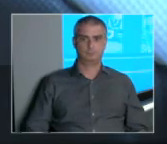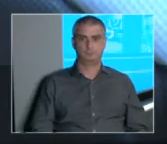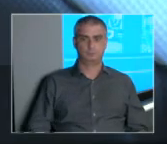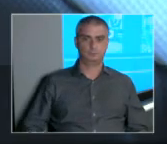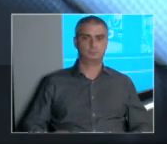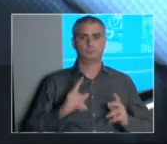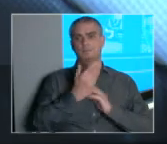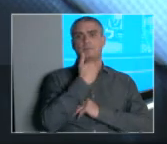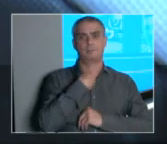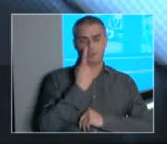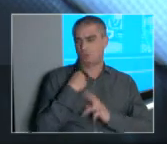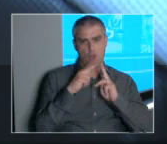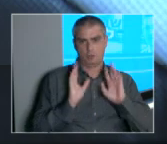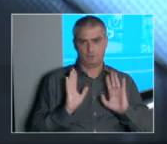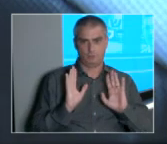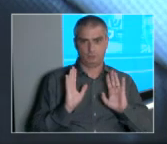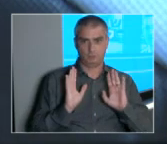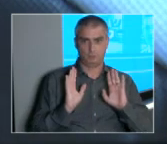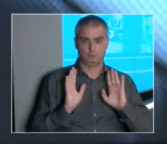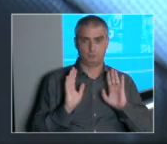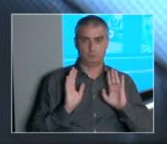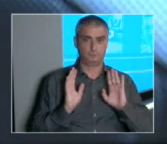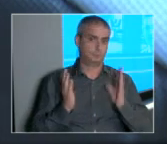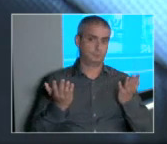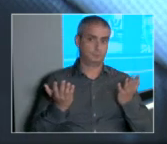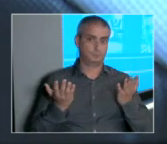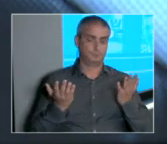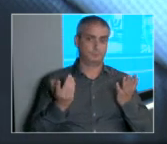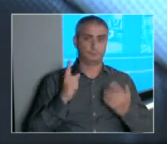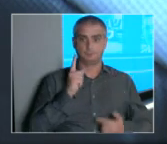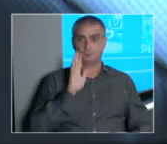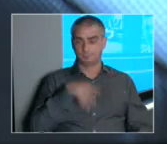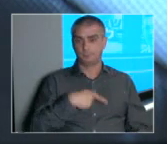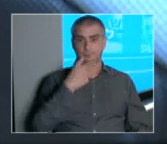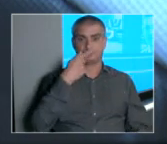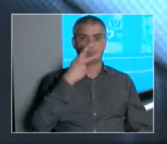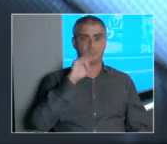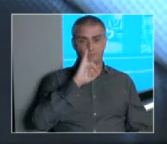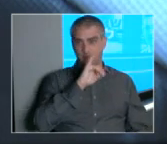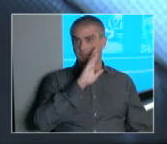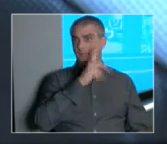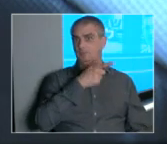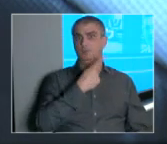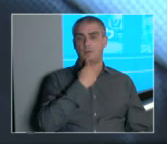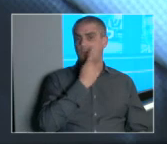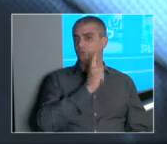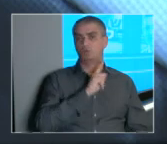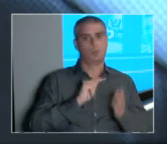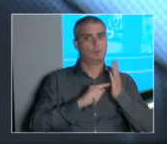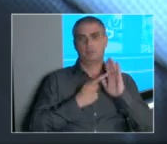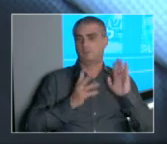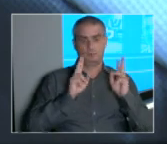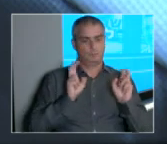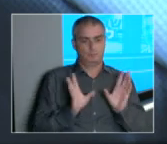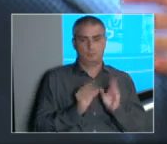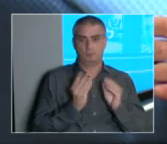והיה פנייה אחת, לא משנה מי ומה, אבל גם גפני הציע הבהרה, שהוא לא מתכוון